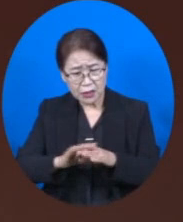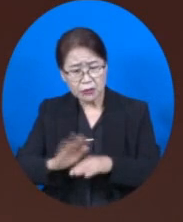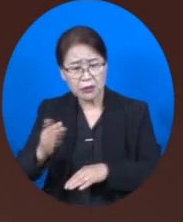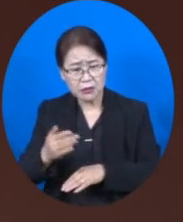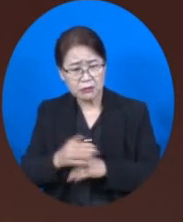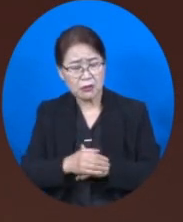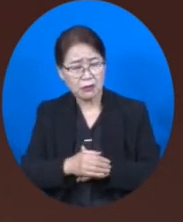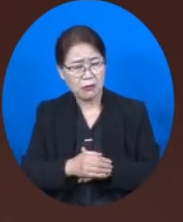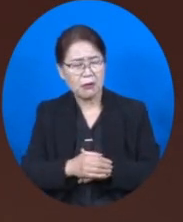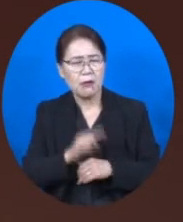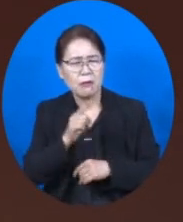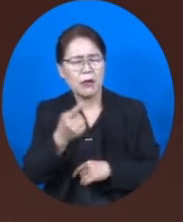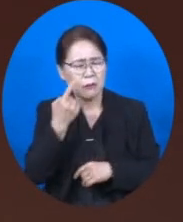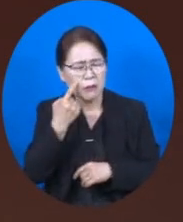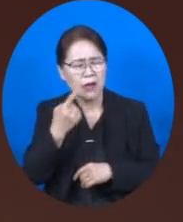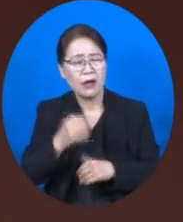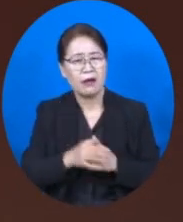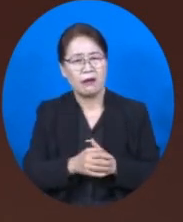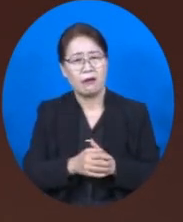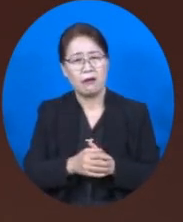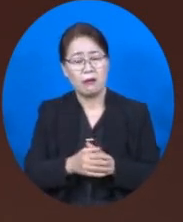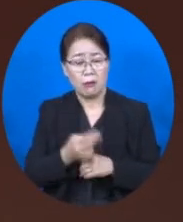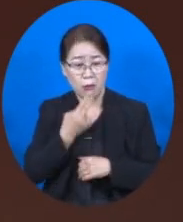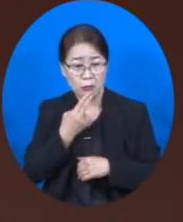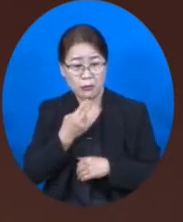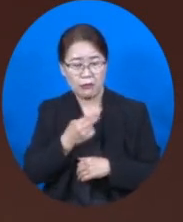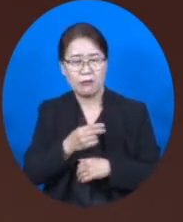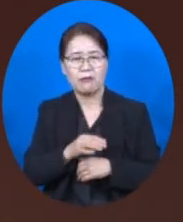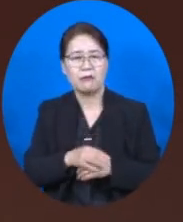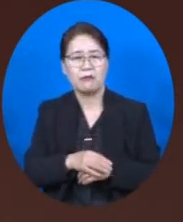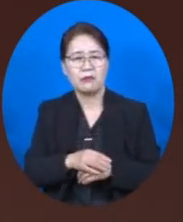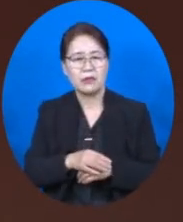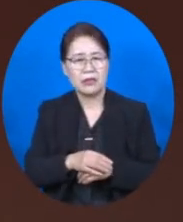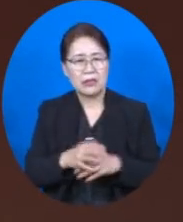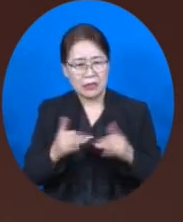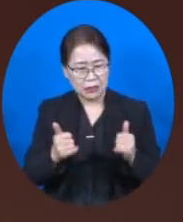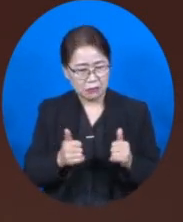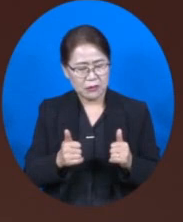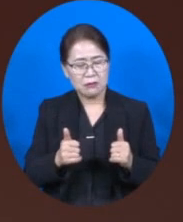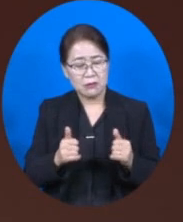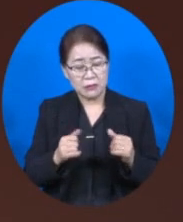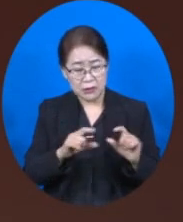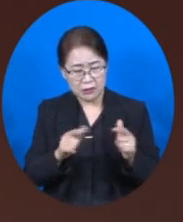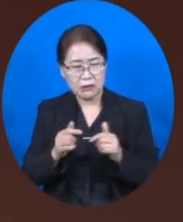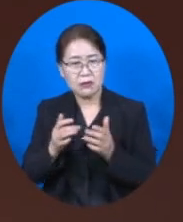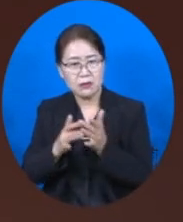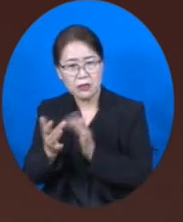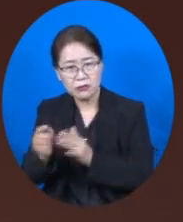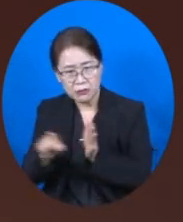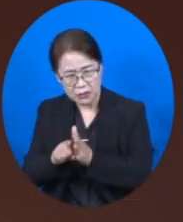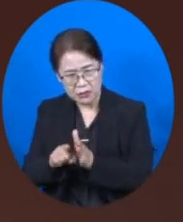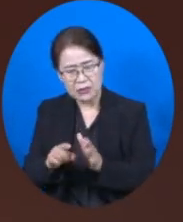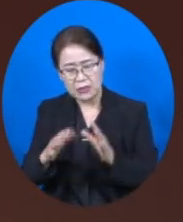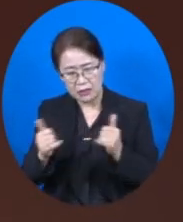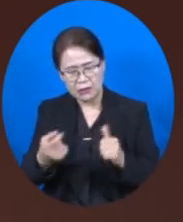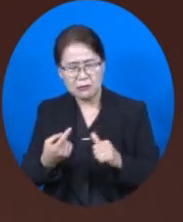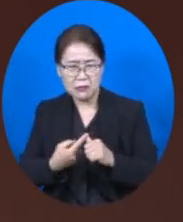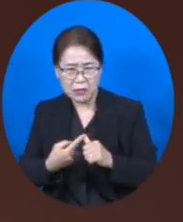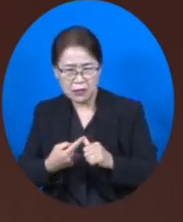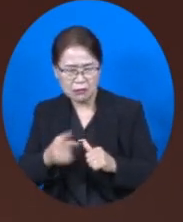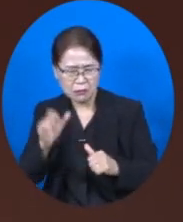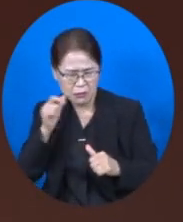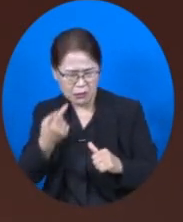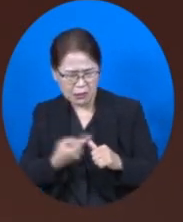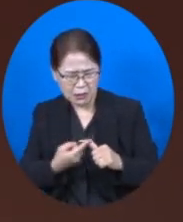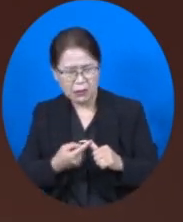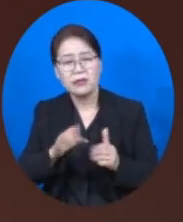없잖아 여러분 이렇게 사람들은 주는 것 없이 예수 믿는 우리를 비난하고 조롱하죠